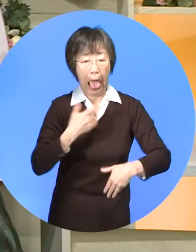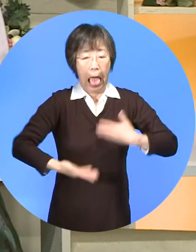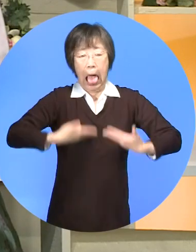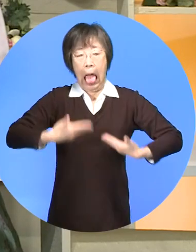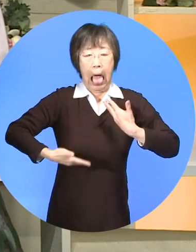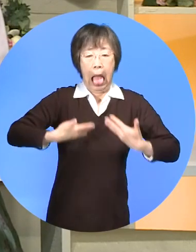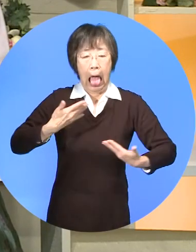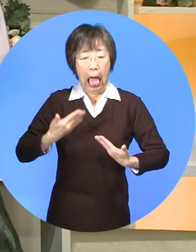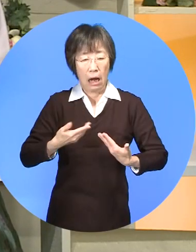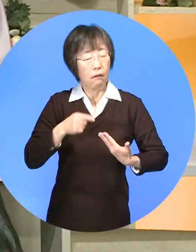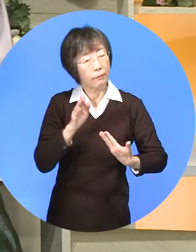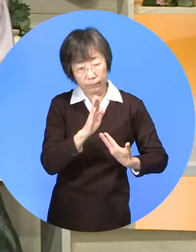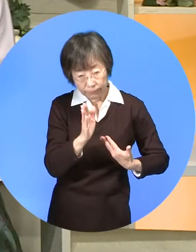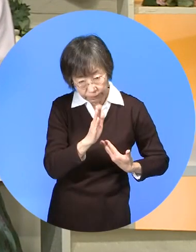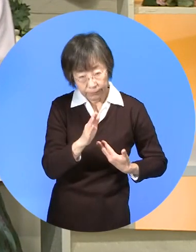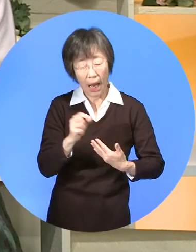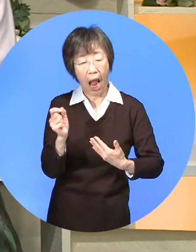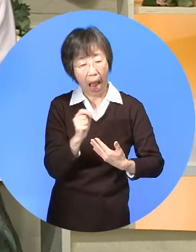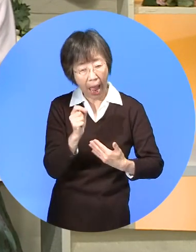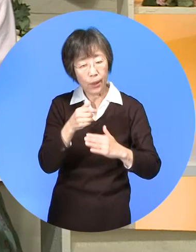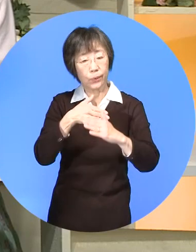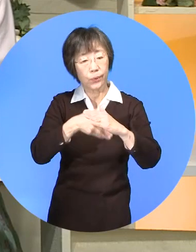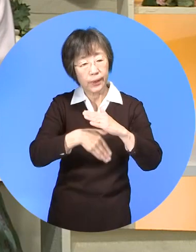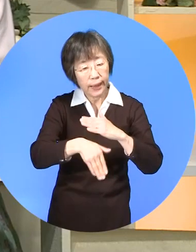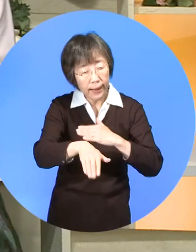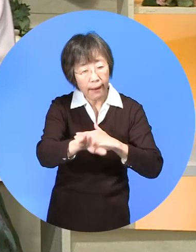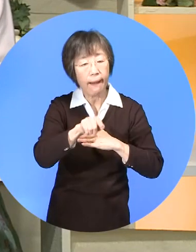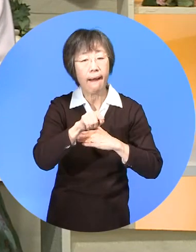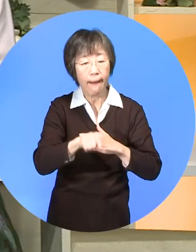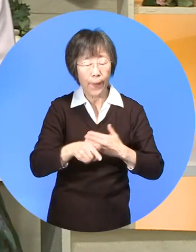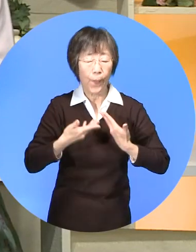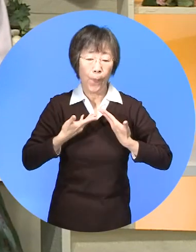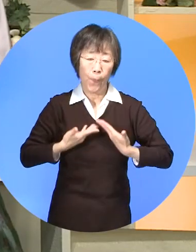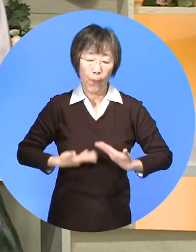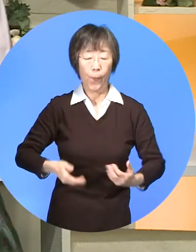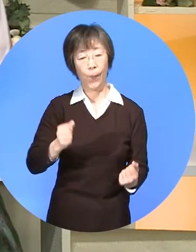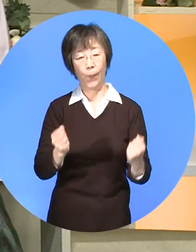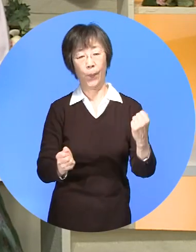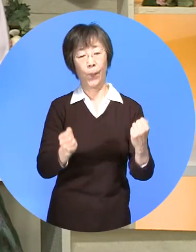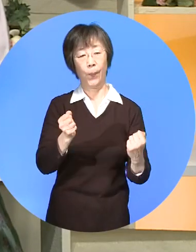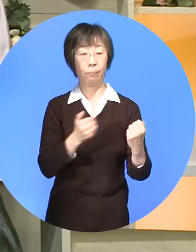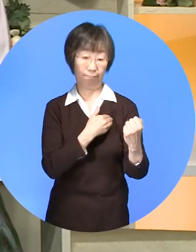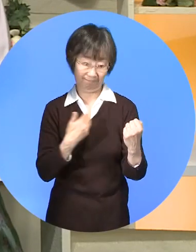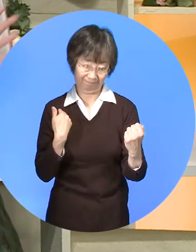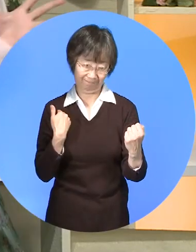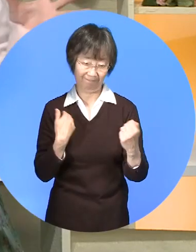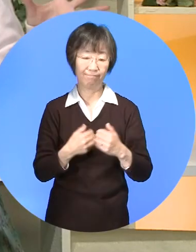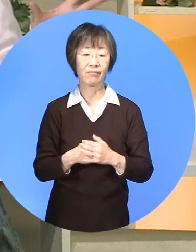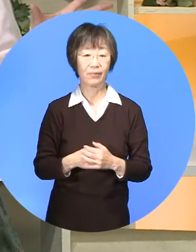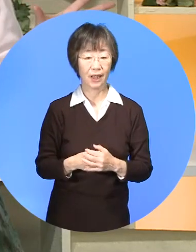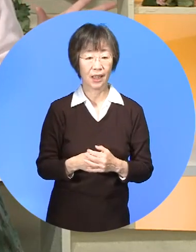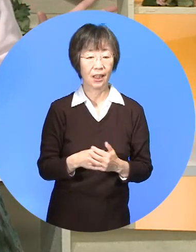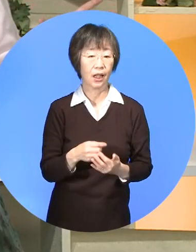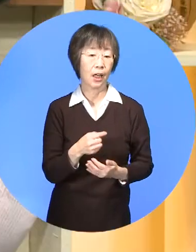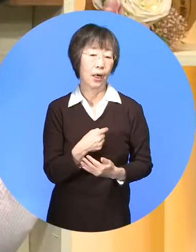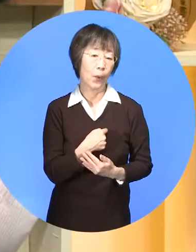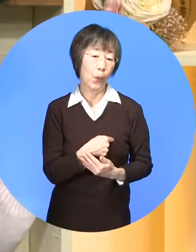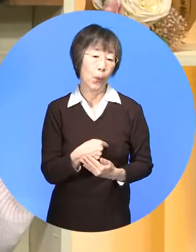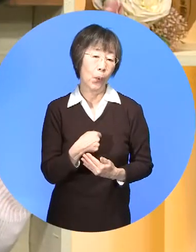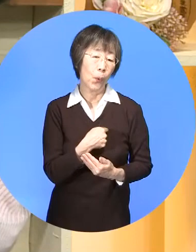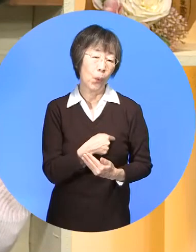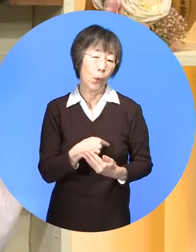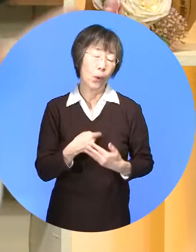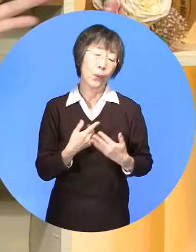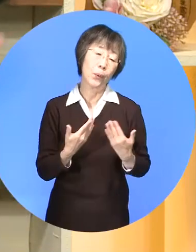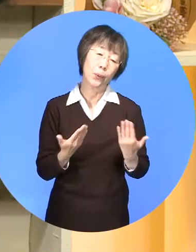がないこと、ちょっと早く出れば焦らずに運転できますからね、 は い、だいぶ減ると思うんですよ。 自己、心に余裕ができ